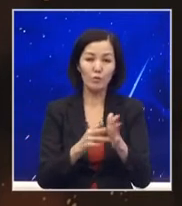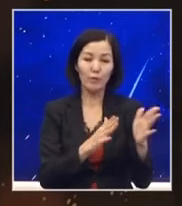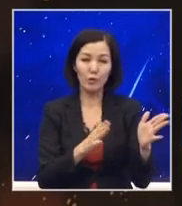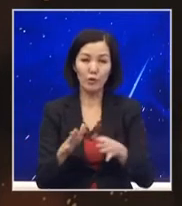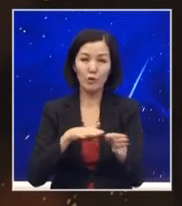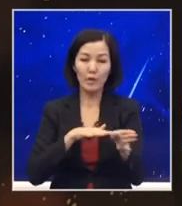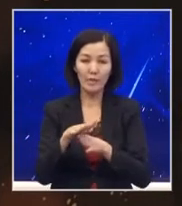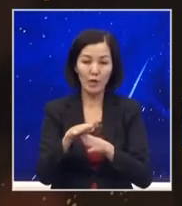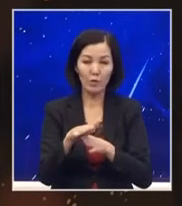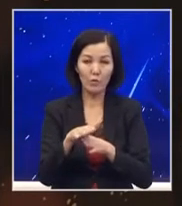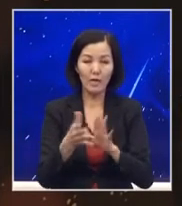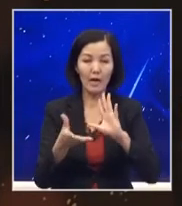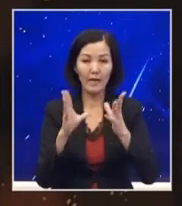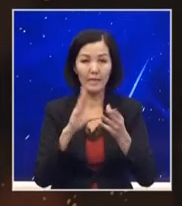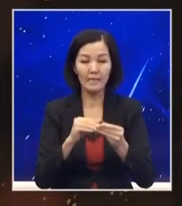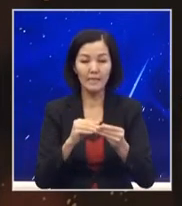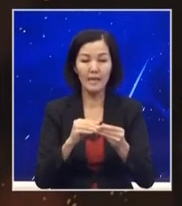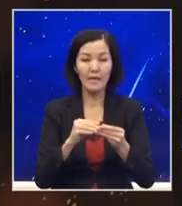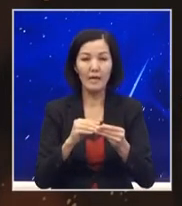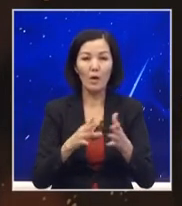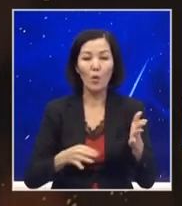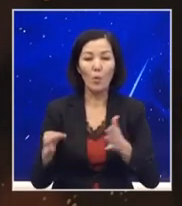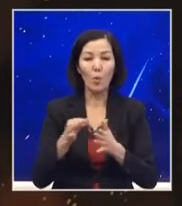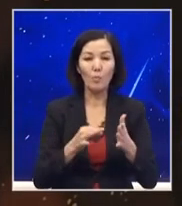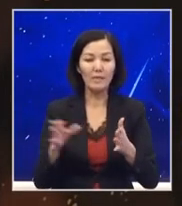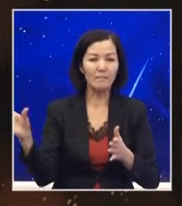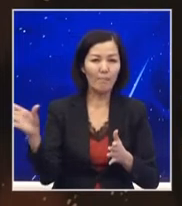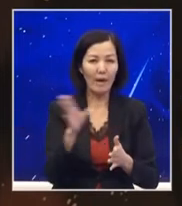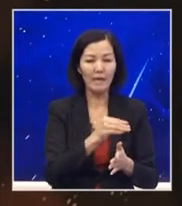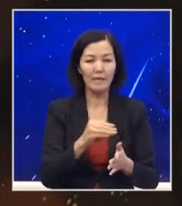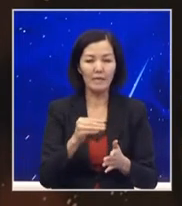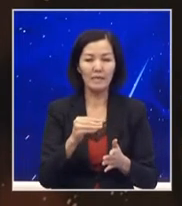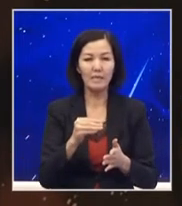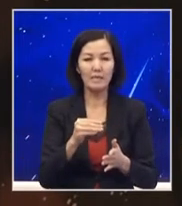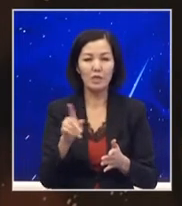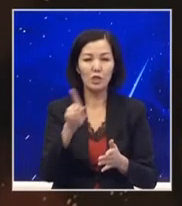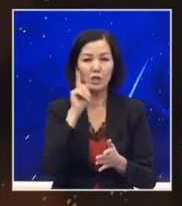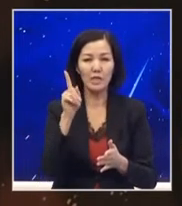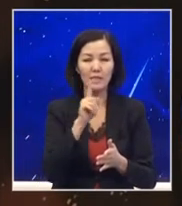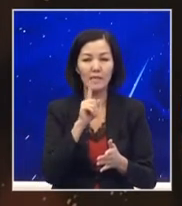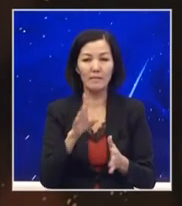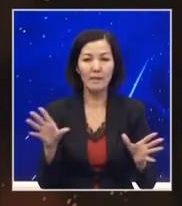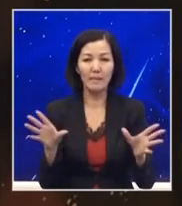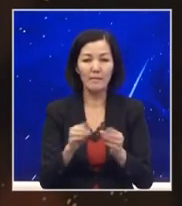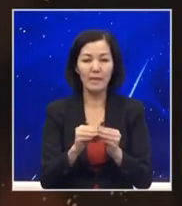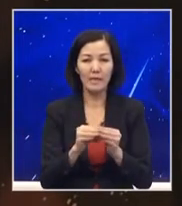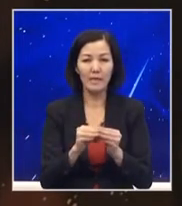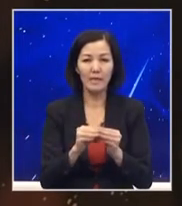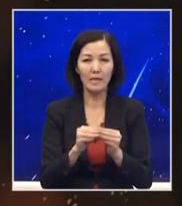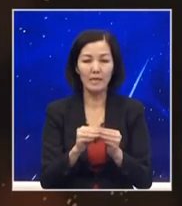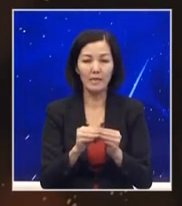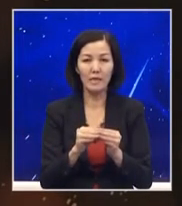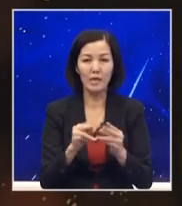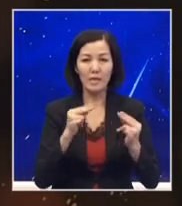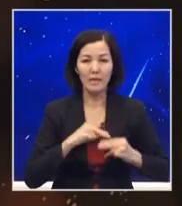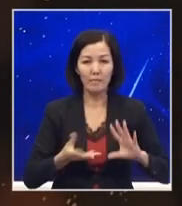жүргізу аясында жалпы тек қана облыс штабы емес, барлық облыс жастарының жұмыла көтерегендегі жүгінің жемесі деп